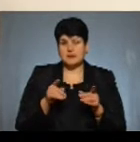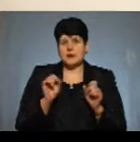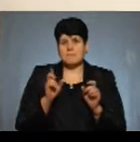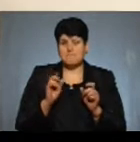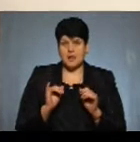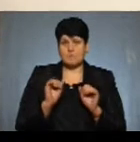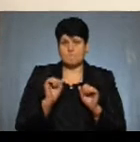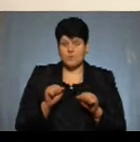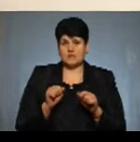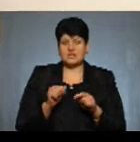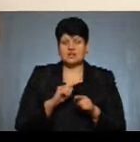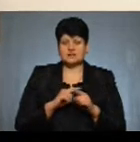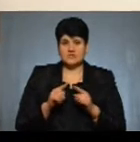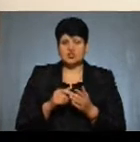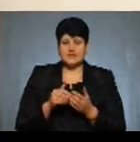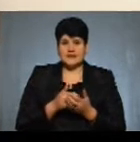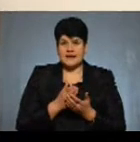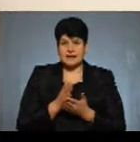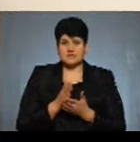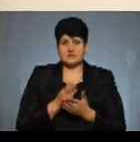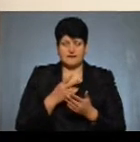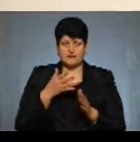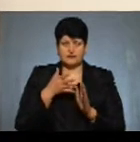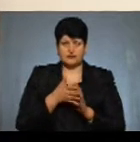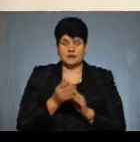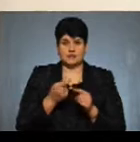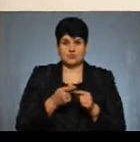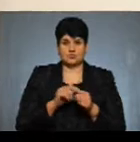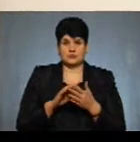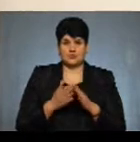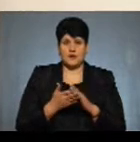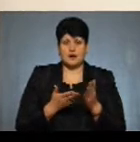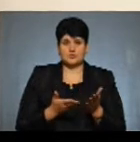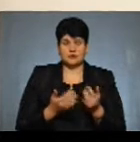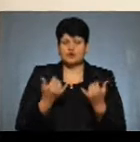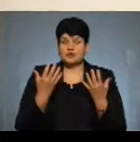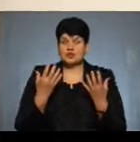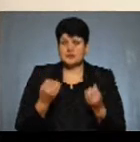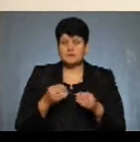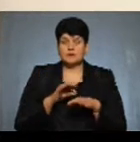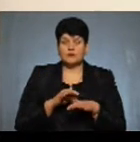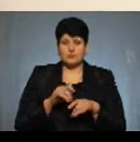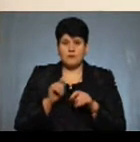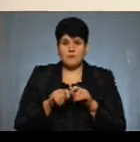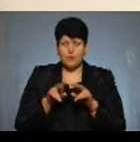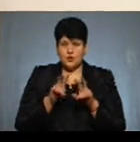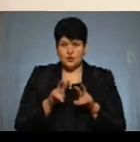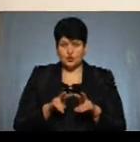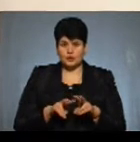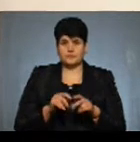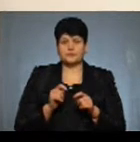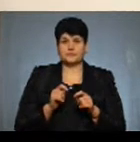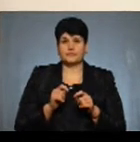могли швидше і якісніше зреагувати на дану ситуацію. Ну, на сьогоднішній день ми проводимо моніторинг, тобто